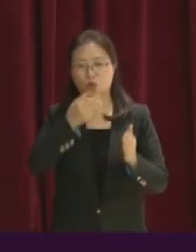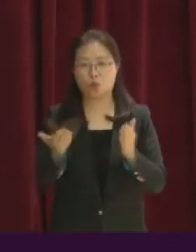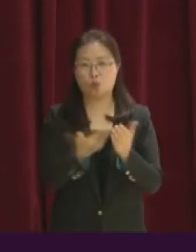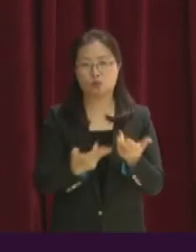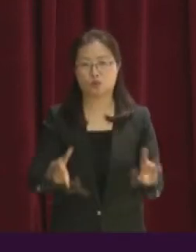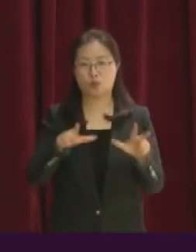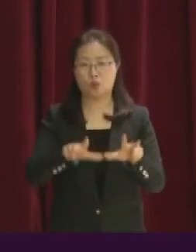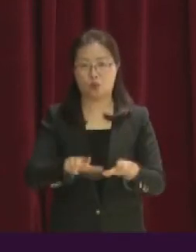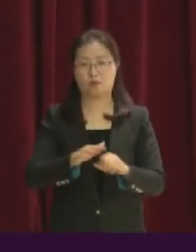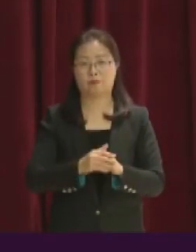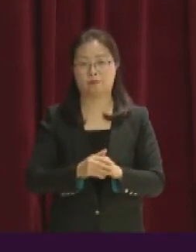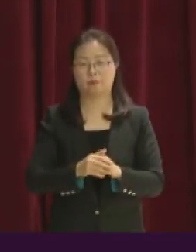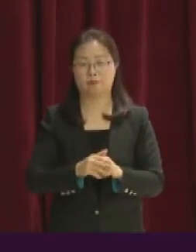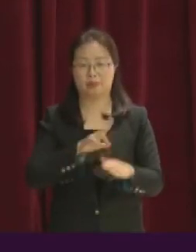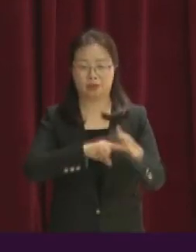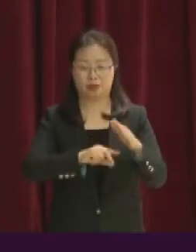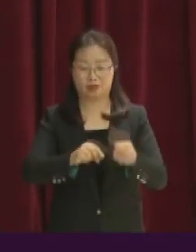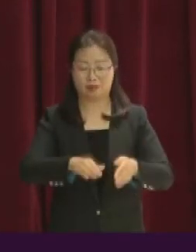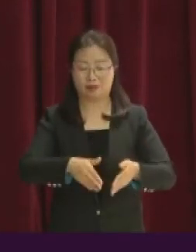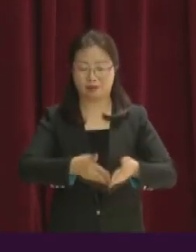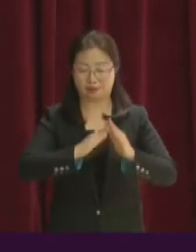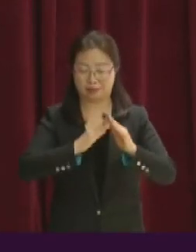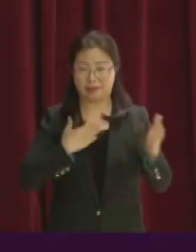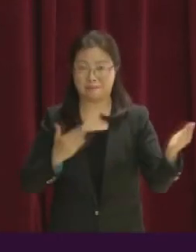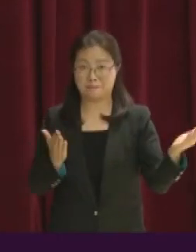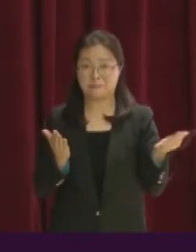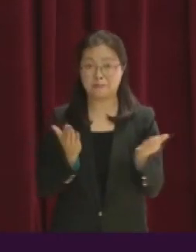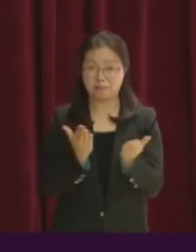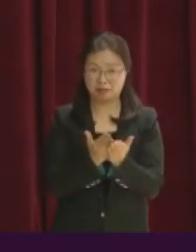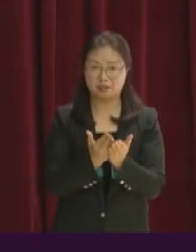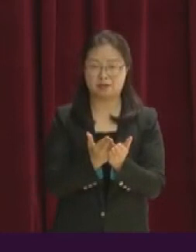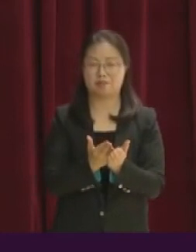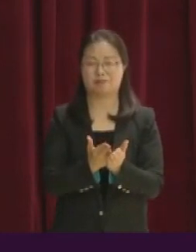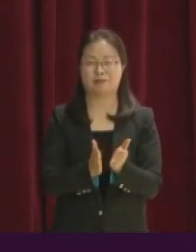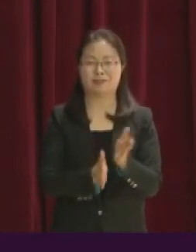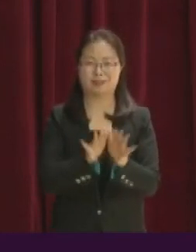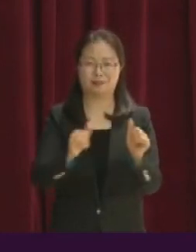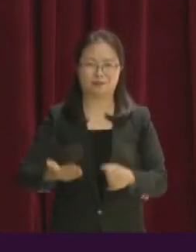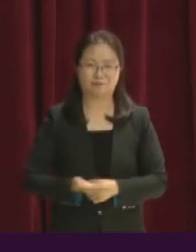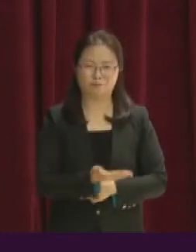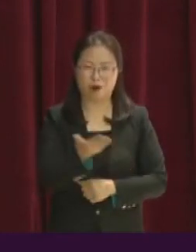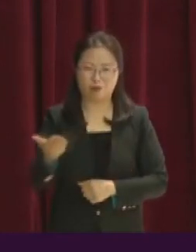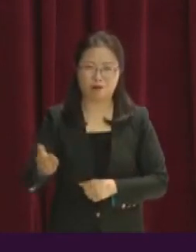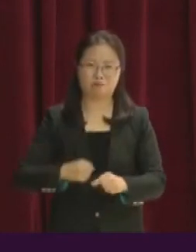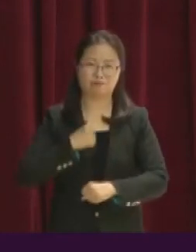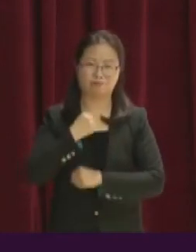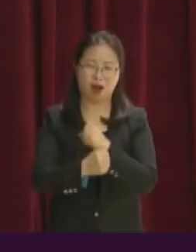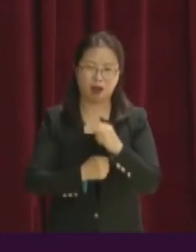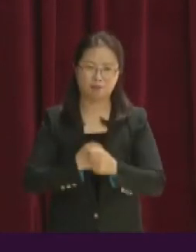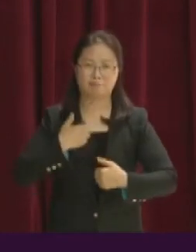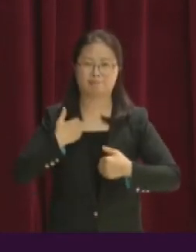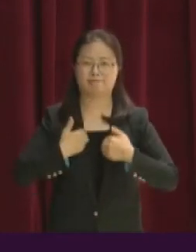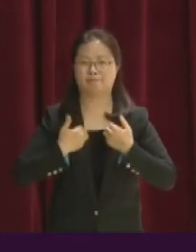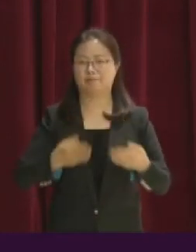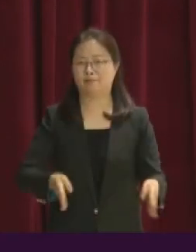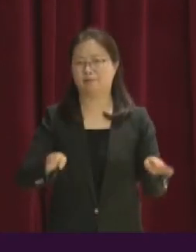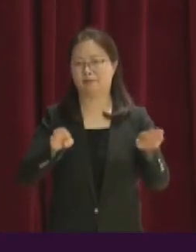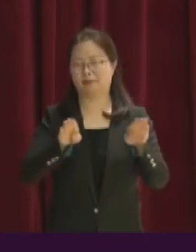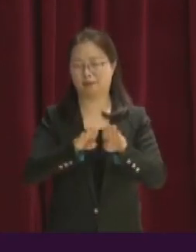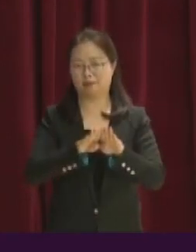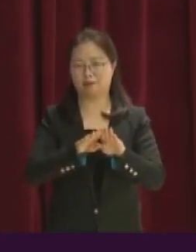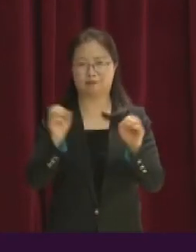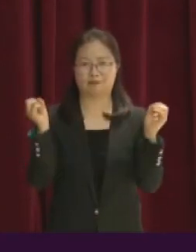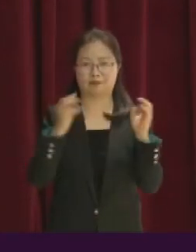호수원 또한 호수 역사 개통 시기에 맞춰 남녀노소 시민들이 자유롭게 즐길 수